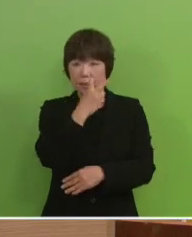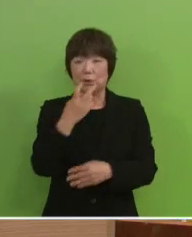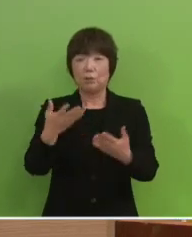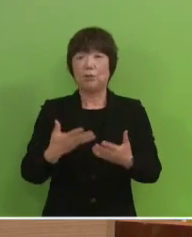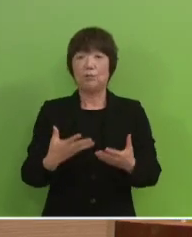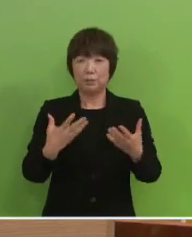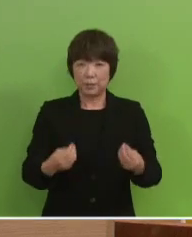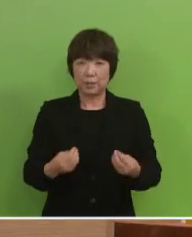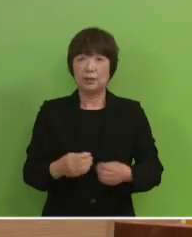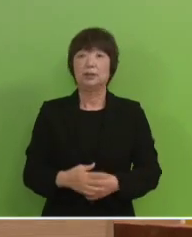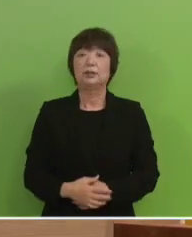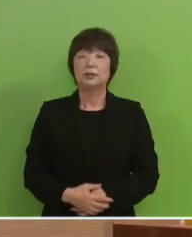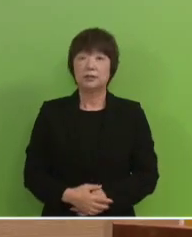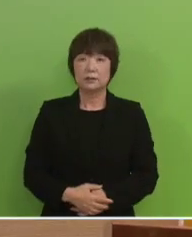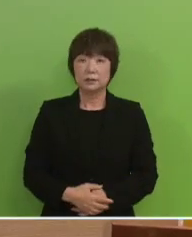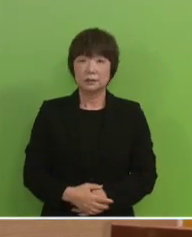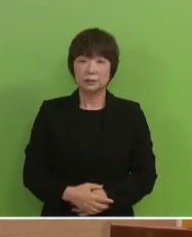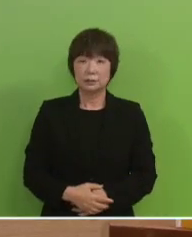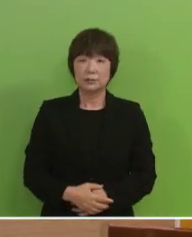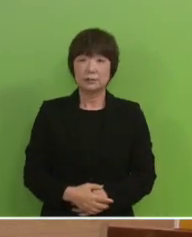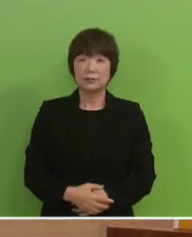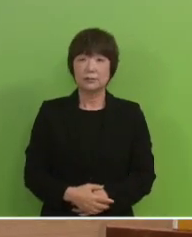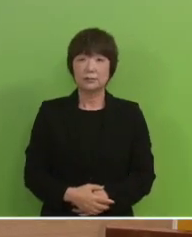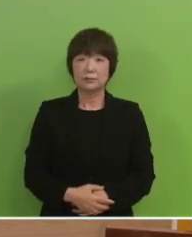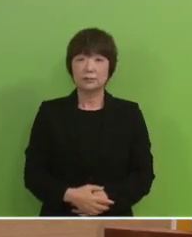ますでへ